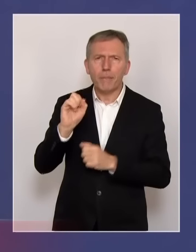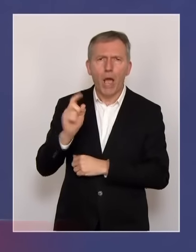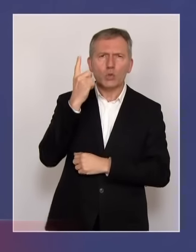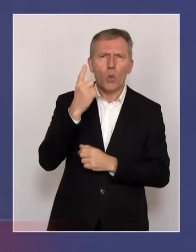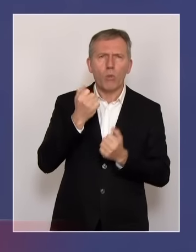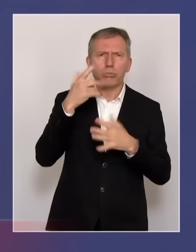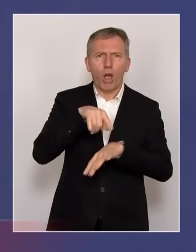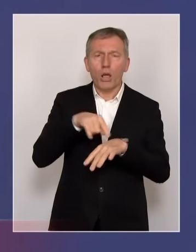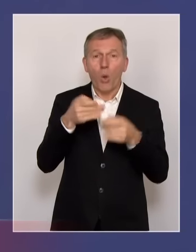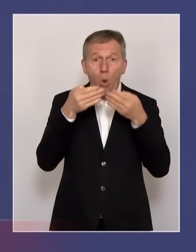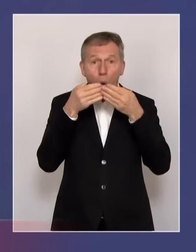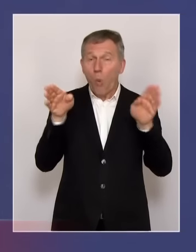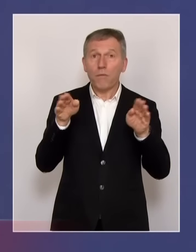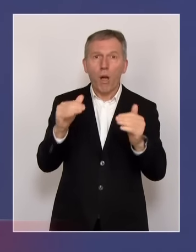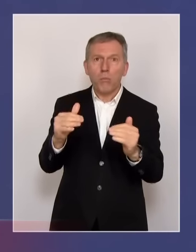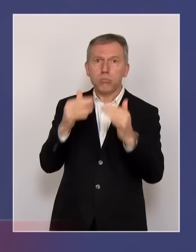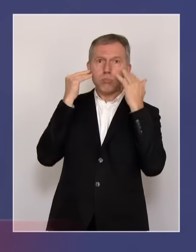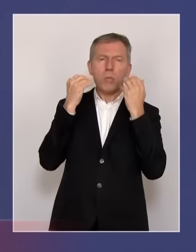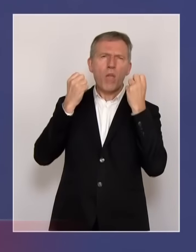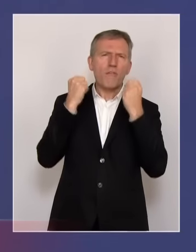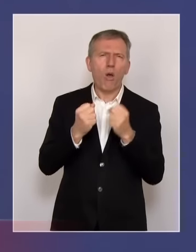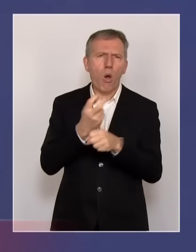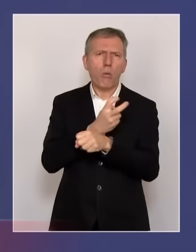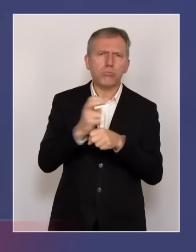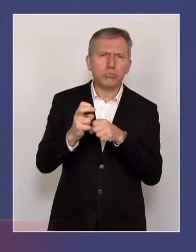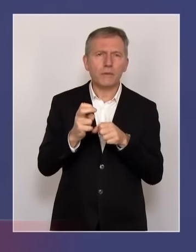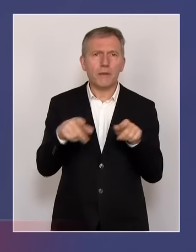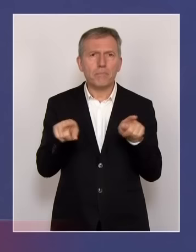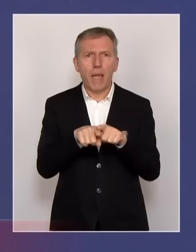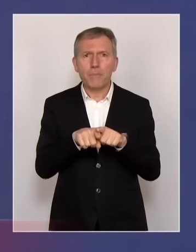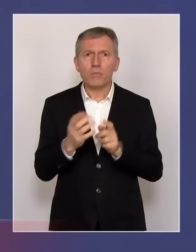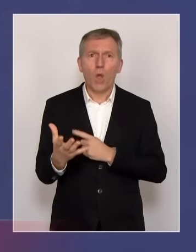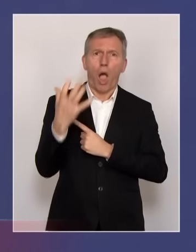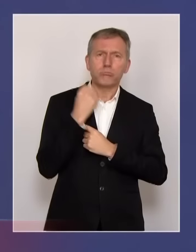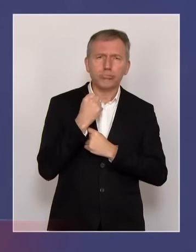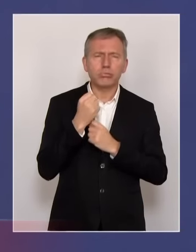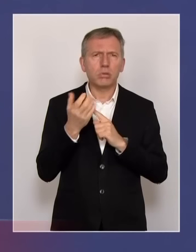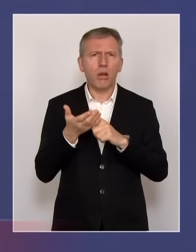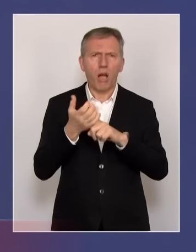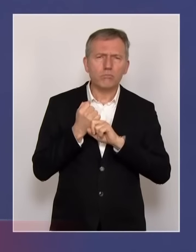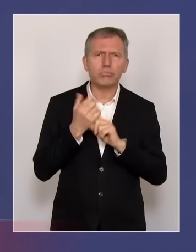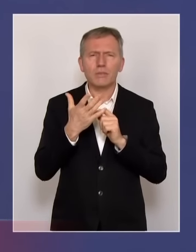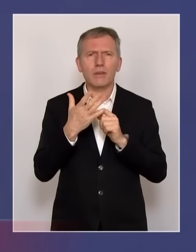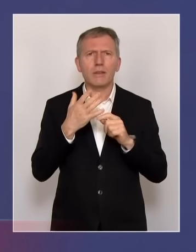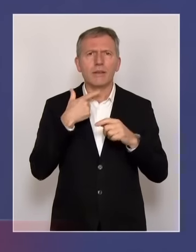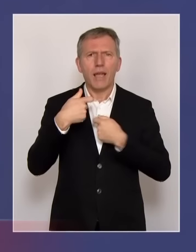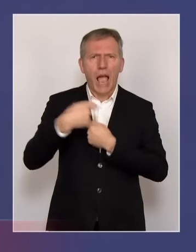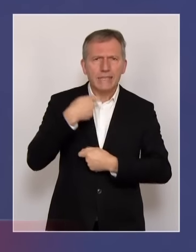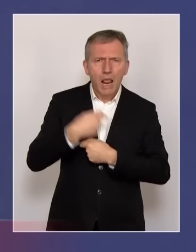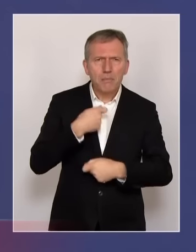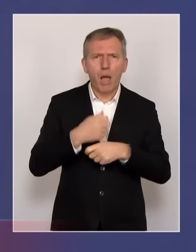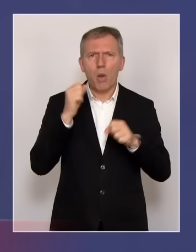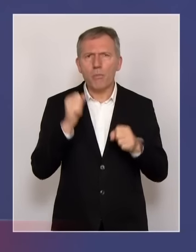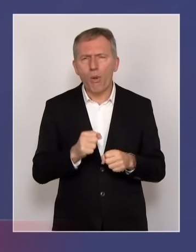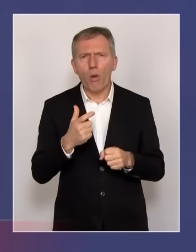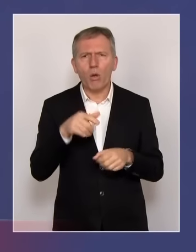on ouvre la porte de la jungle et le même est la proie du cyberharcèlement le même peut être la proie